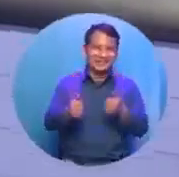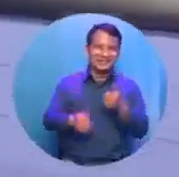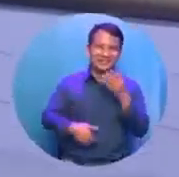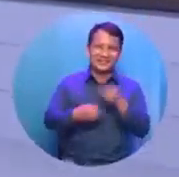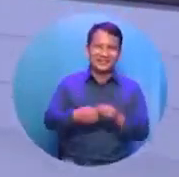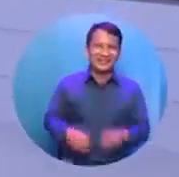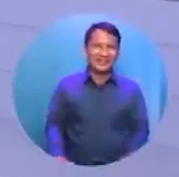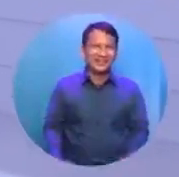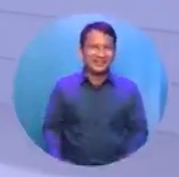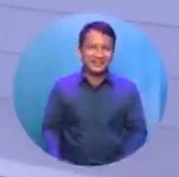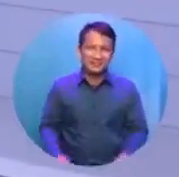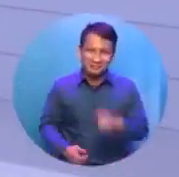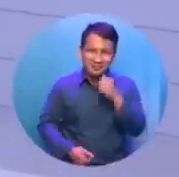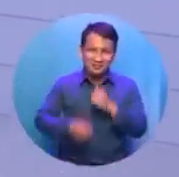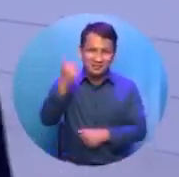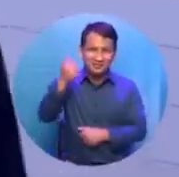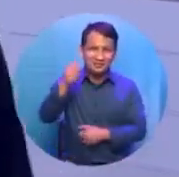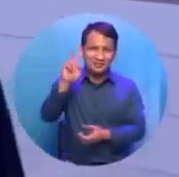Yes! Panalo na.